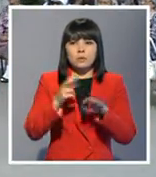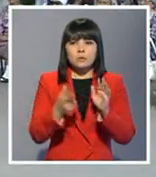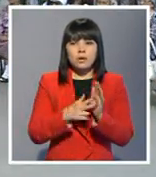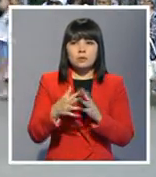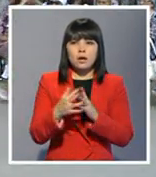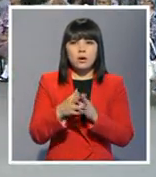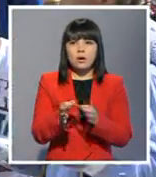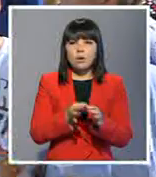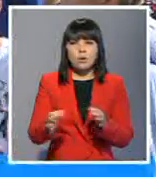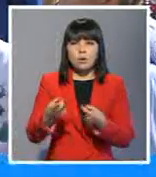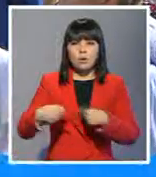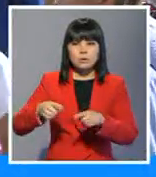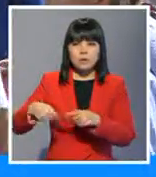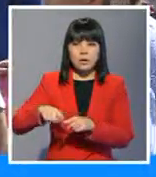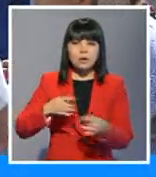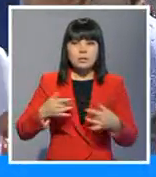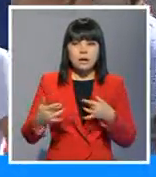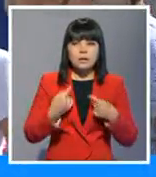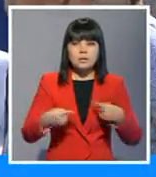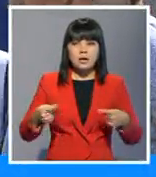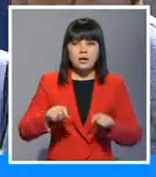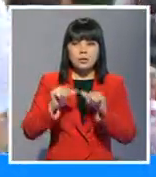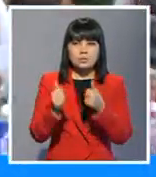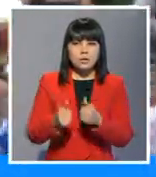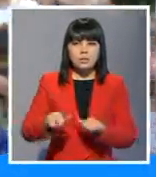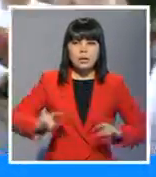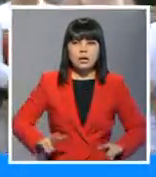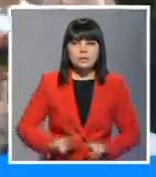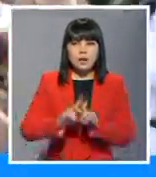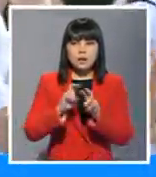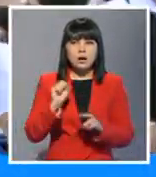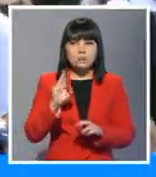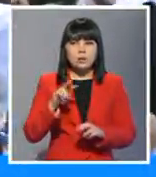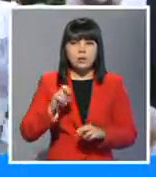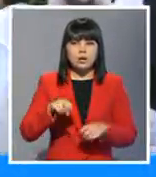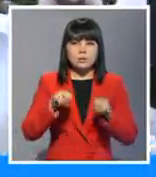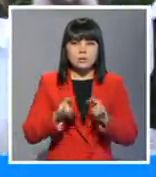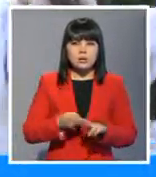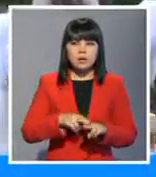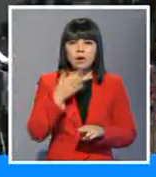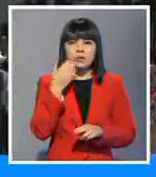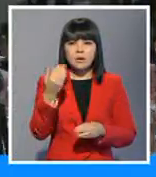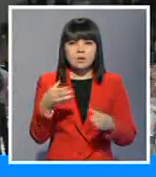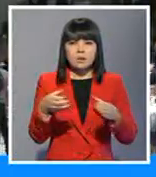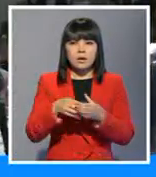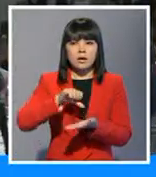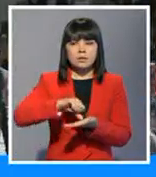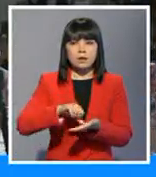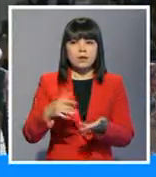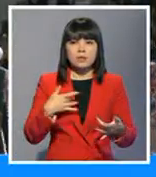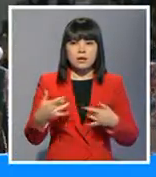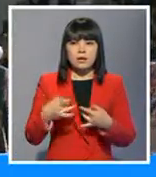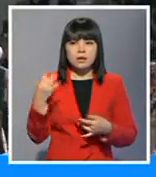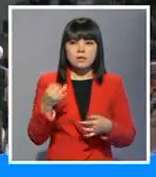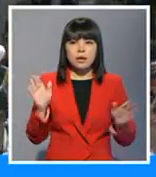ауылдық округтің барлығында түрлі концерттер ұйымдастырылды. Астанадан Ақмола ауылына арнайы келген ұлттық мәдени орталықтардың өнерпаздары